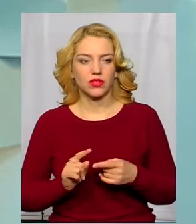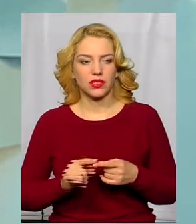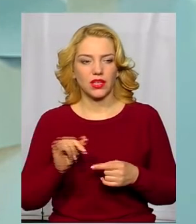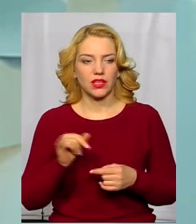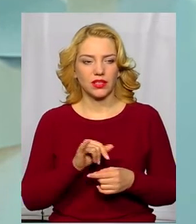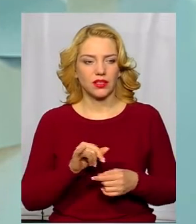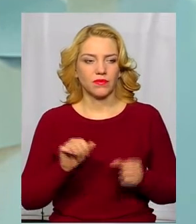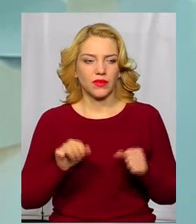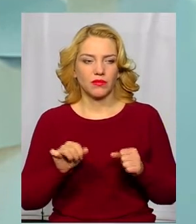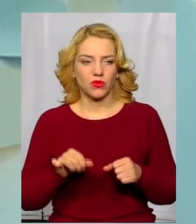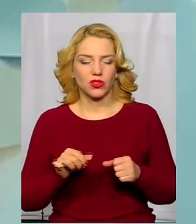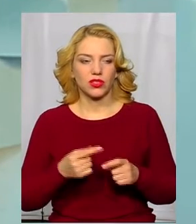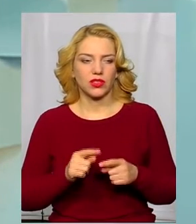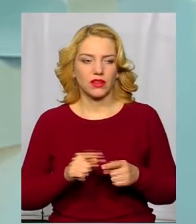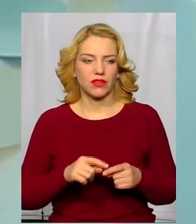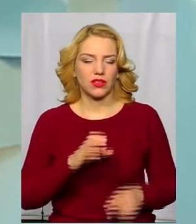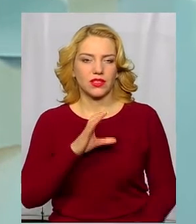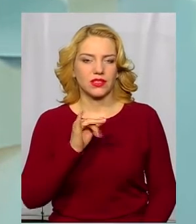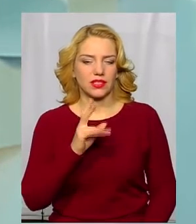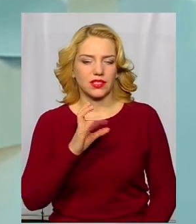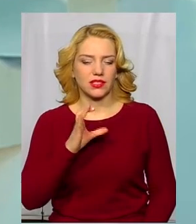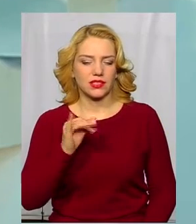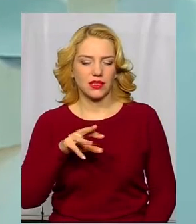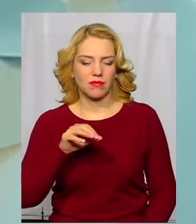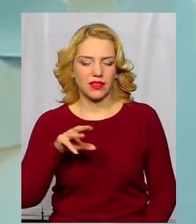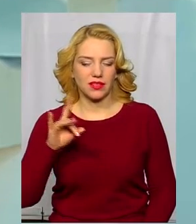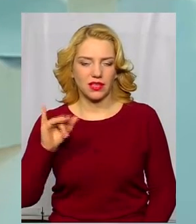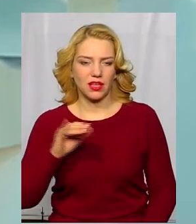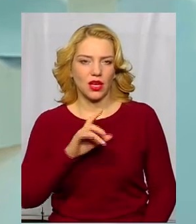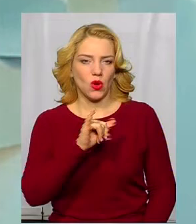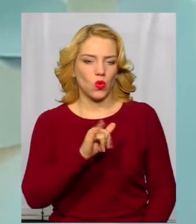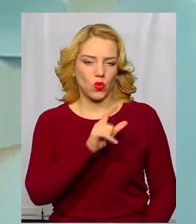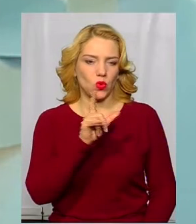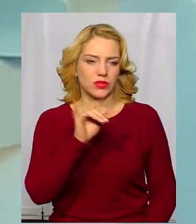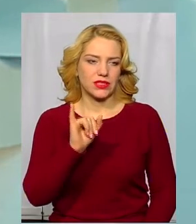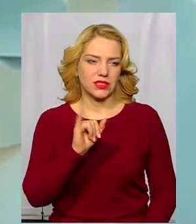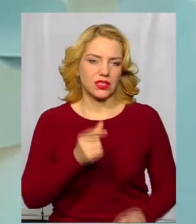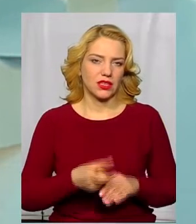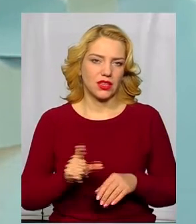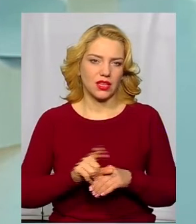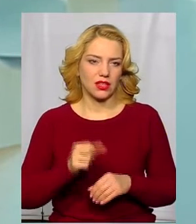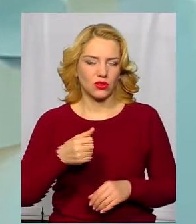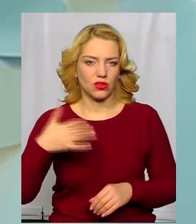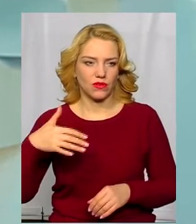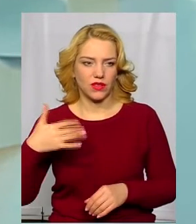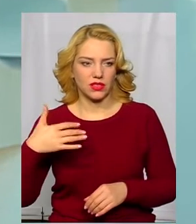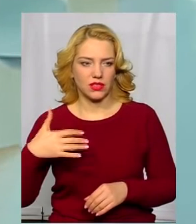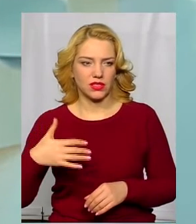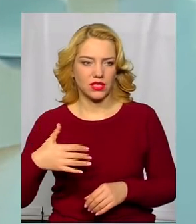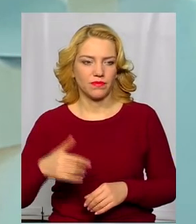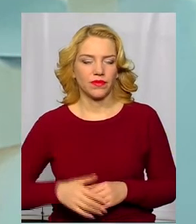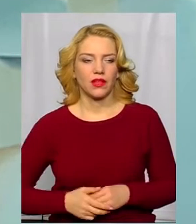і, можливо, там і пульсоксиметри, є ультразвукова діагностика, але вона найбільш така